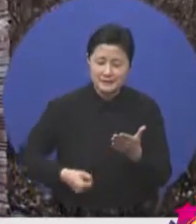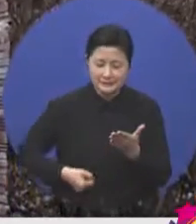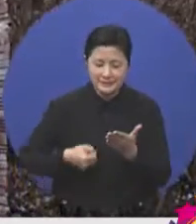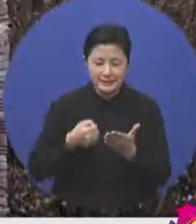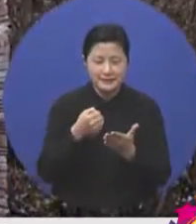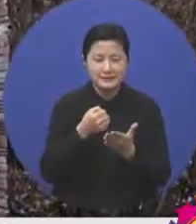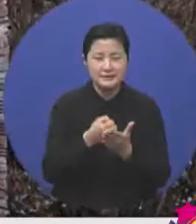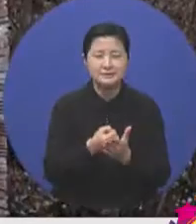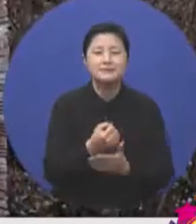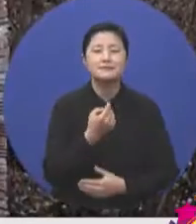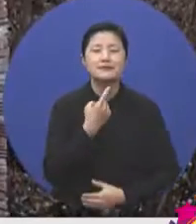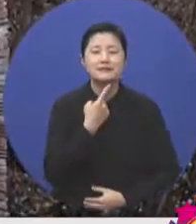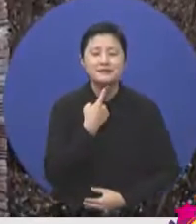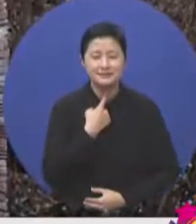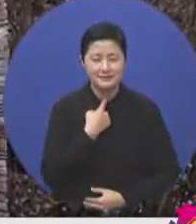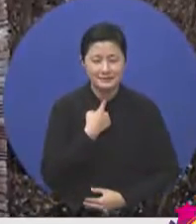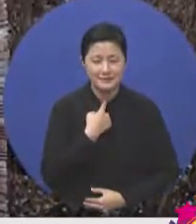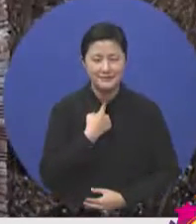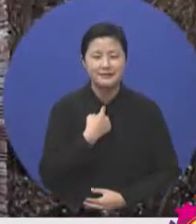다짐을 했어